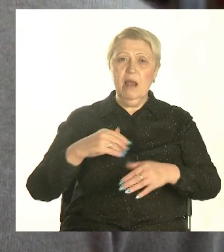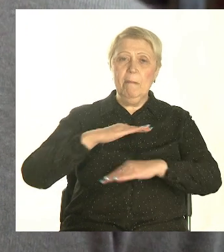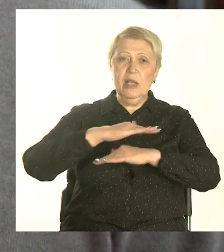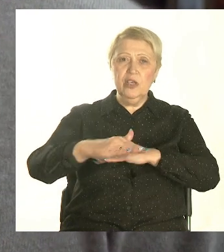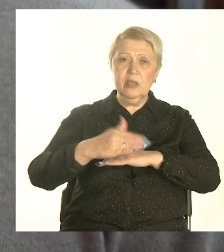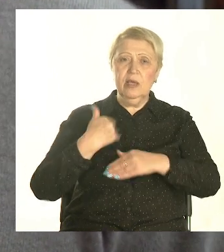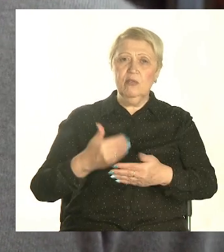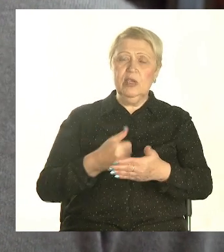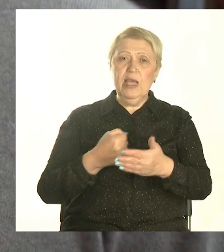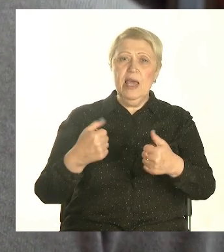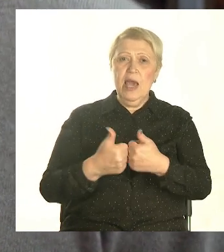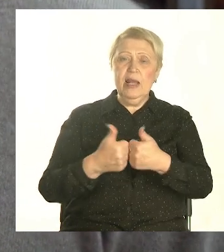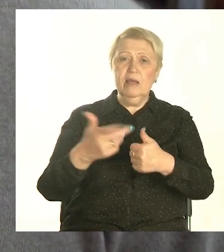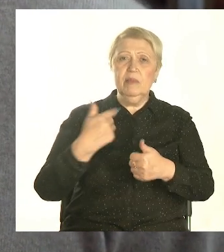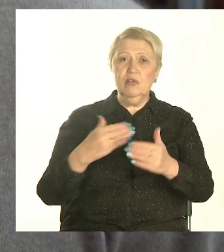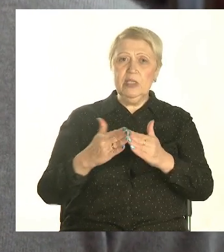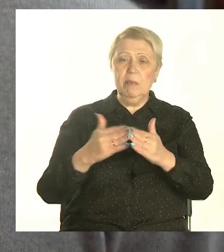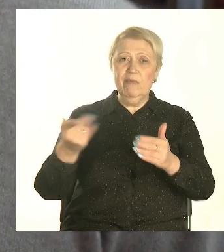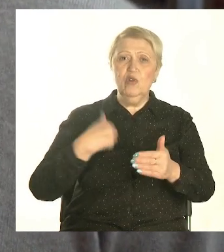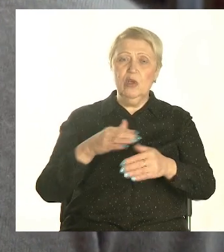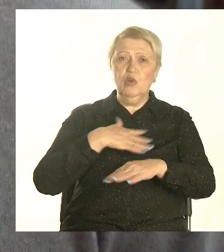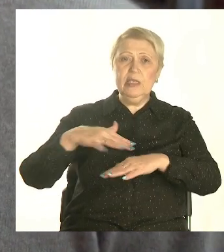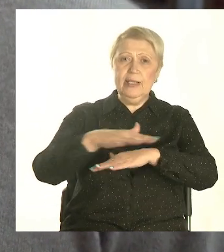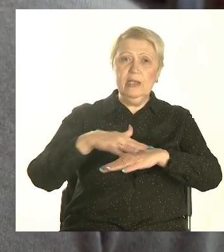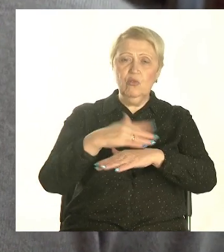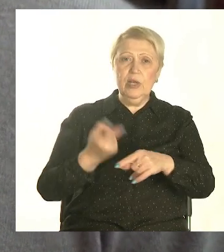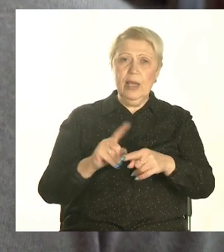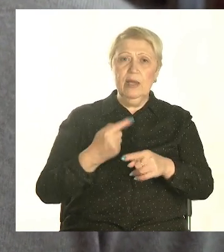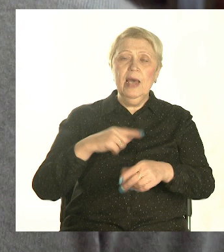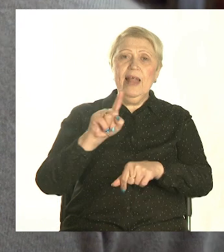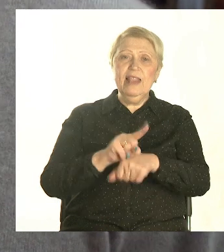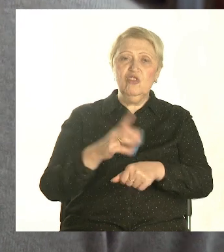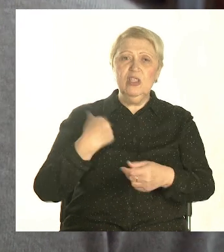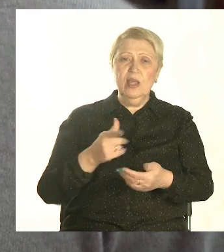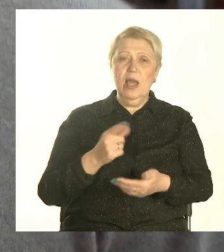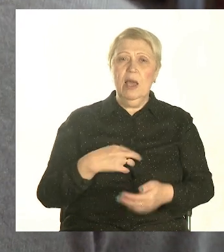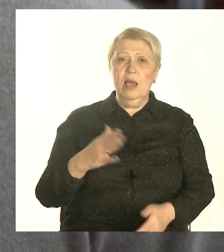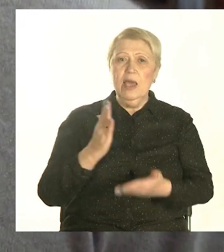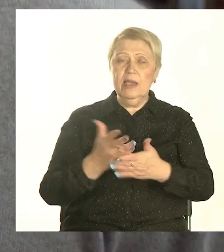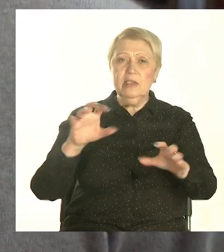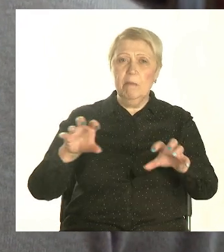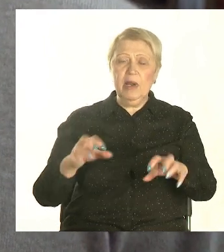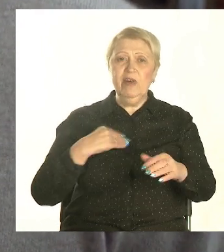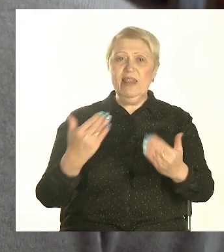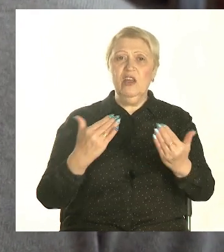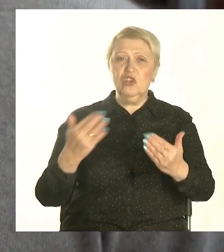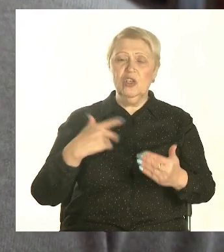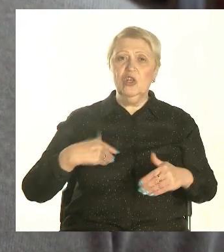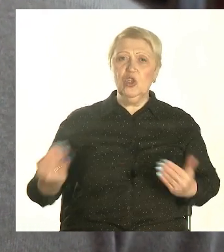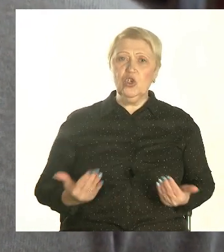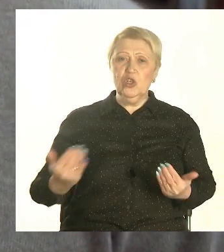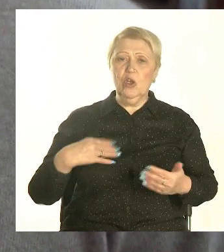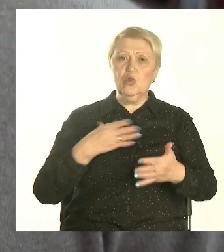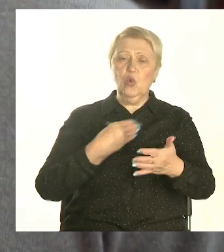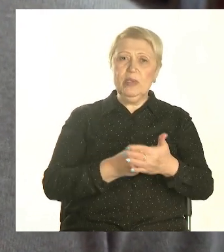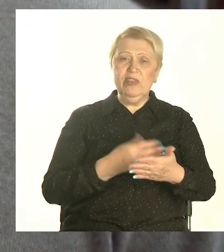То есть тоже как здесь? Это должны быть какие-то правоотношения с жителями, с